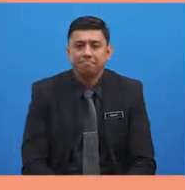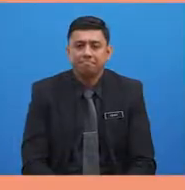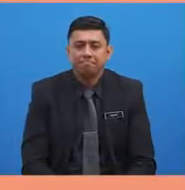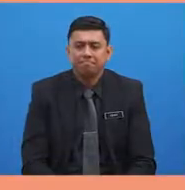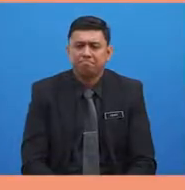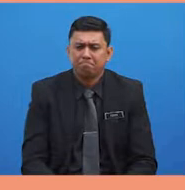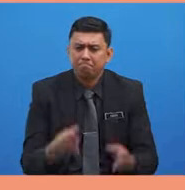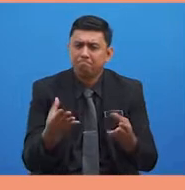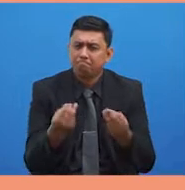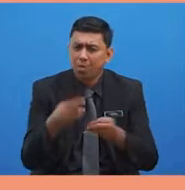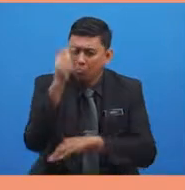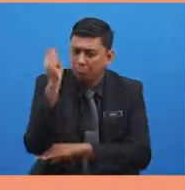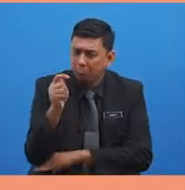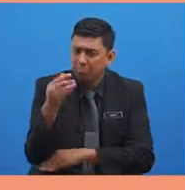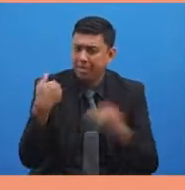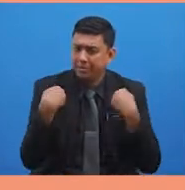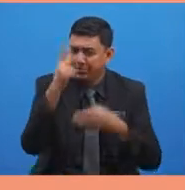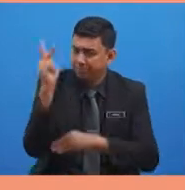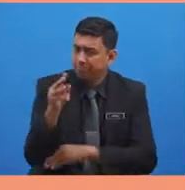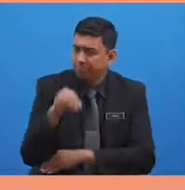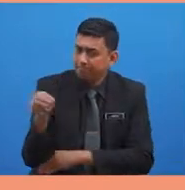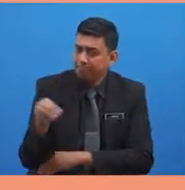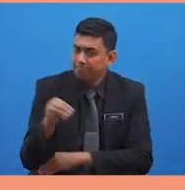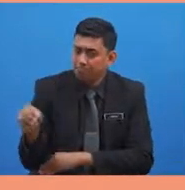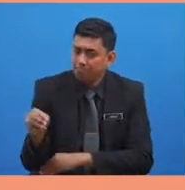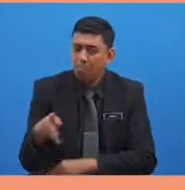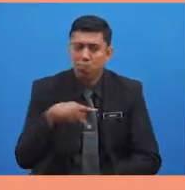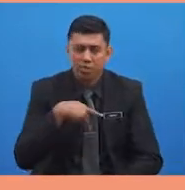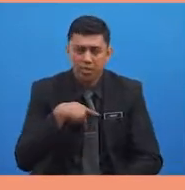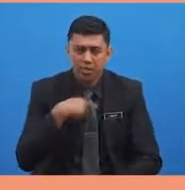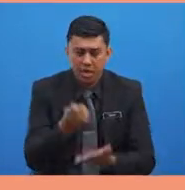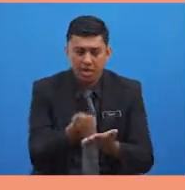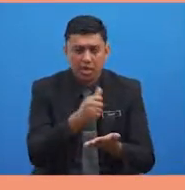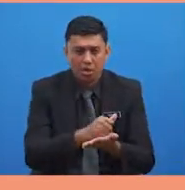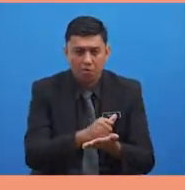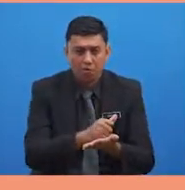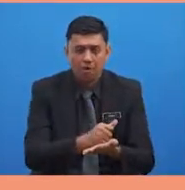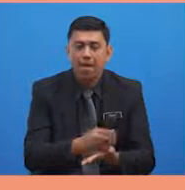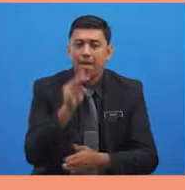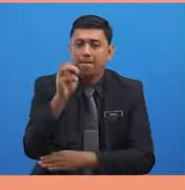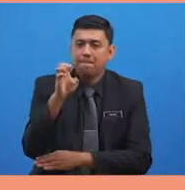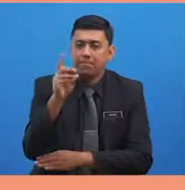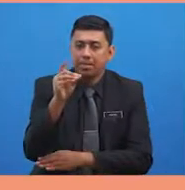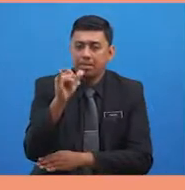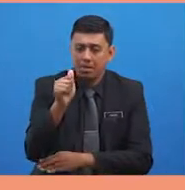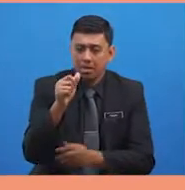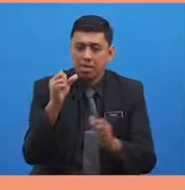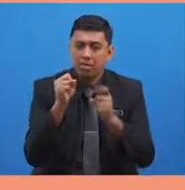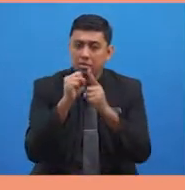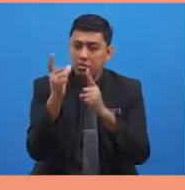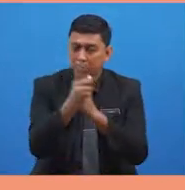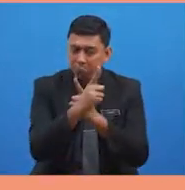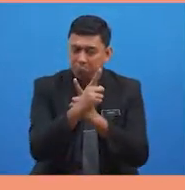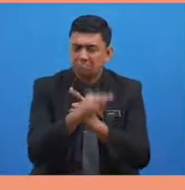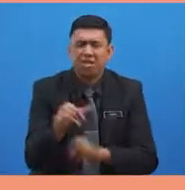Cikgu nak tanya, adakah murid-murid mempunyai akaun media sosial? Jika ya, tentu